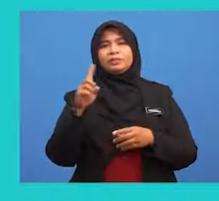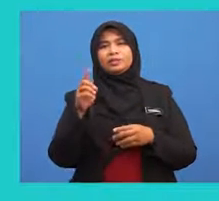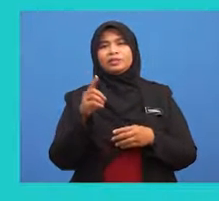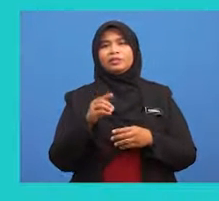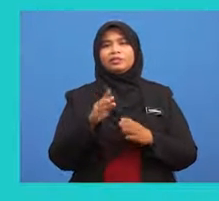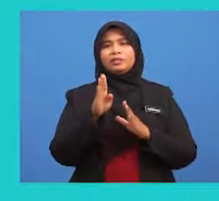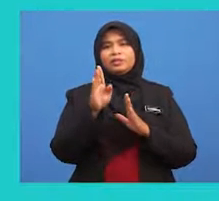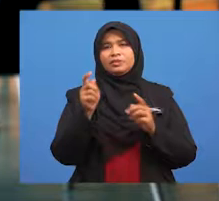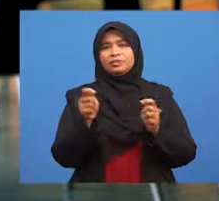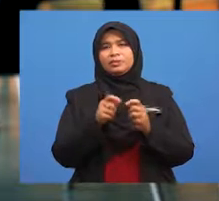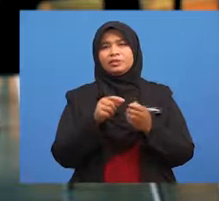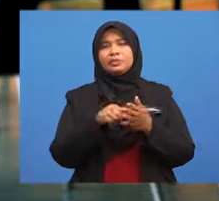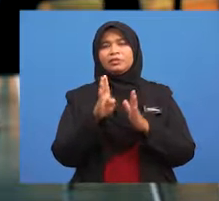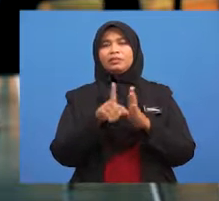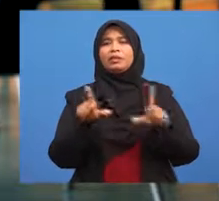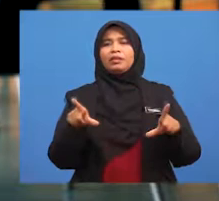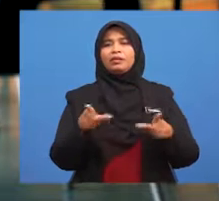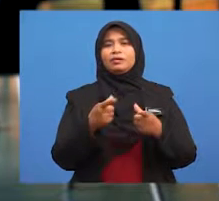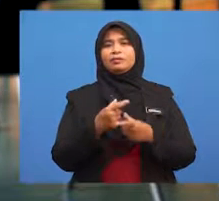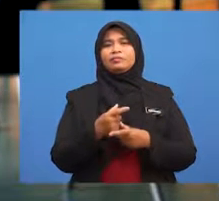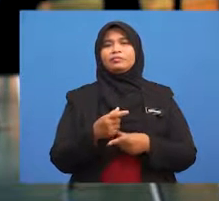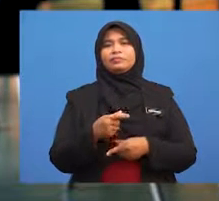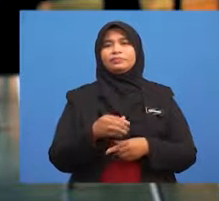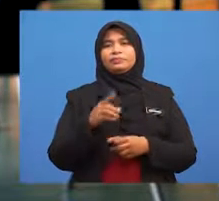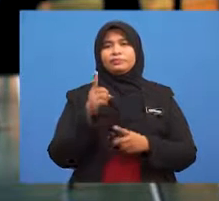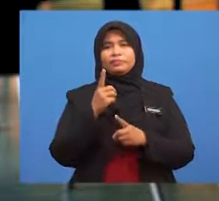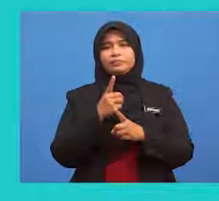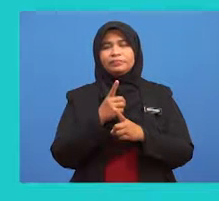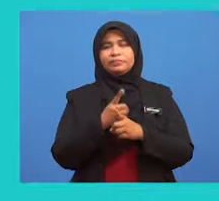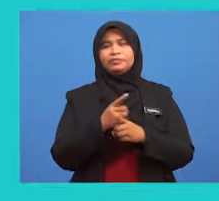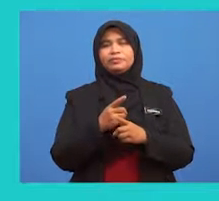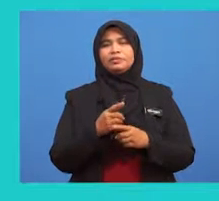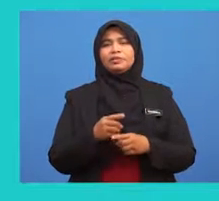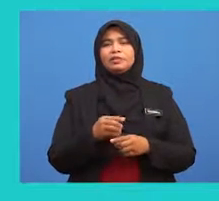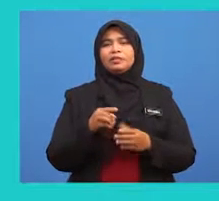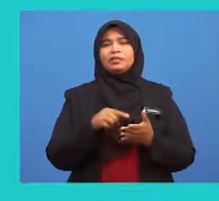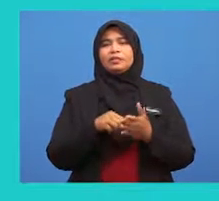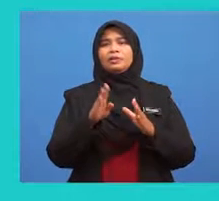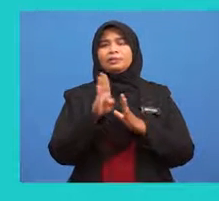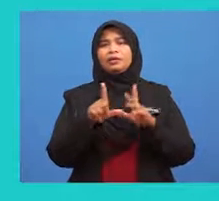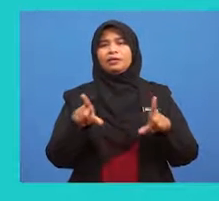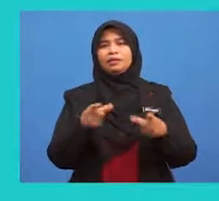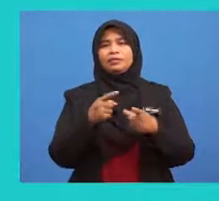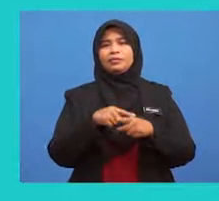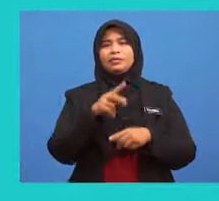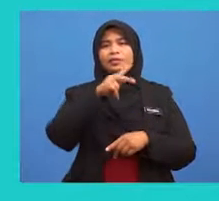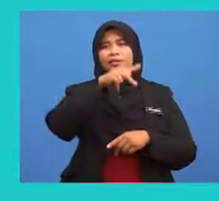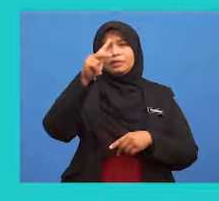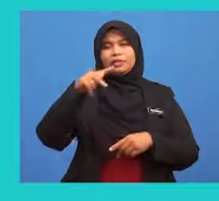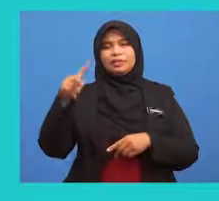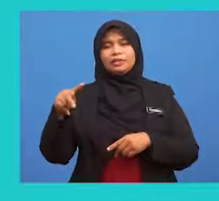berlaku? Ya, betul murid-murid. Situasi ini biasanya berlaku di